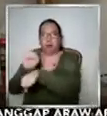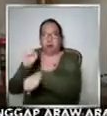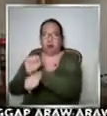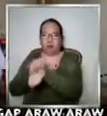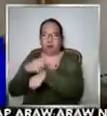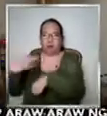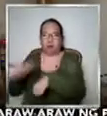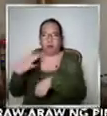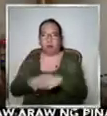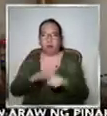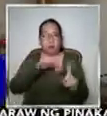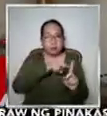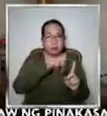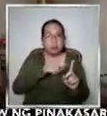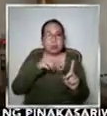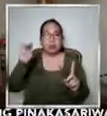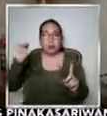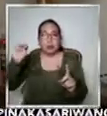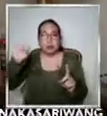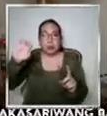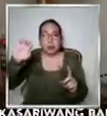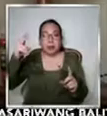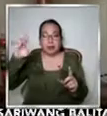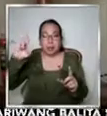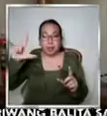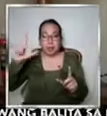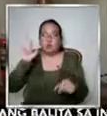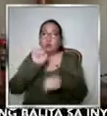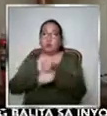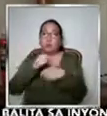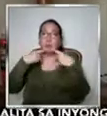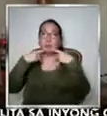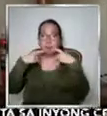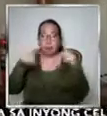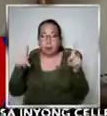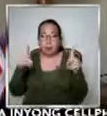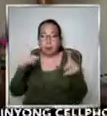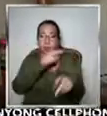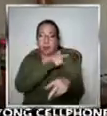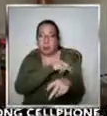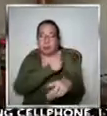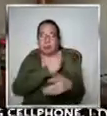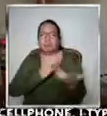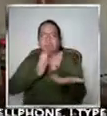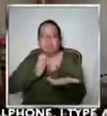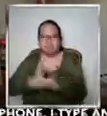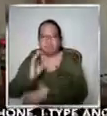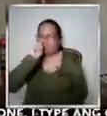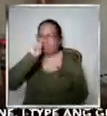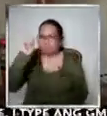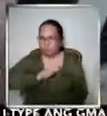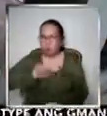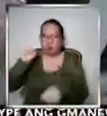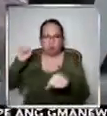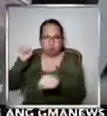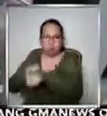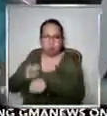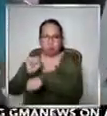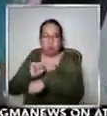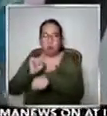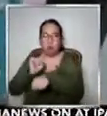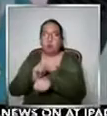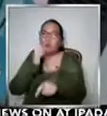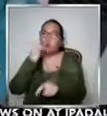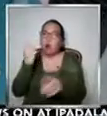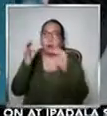nurse, kailangan ka talaga ng healthcare system. Malaki yung responsibility mo, malaki yung obligasyon mo sa pasyente.